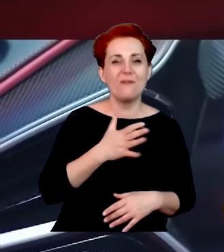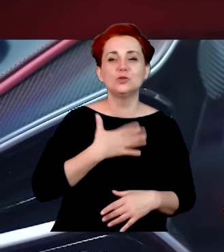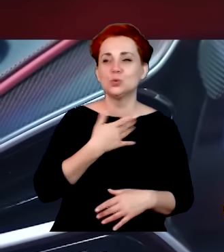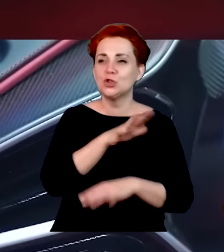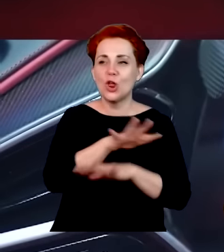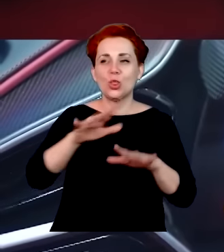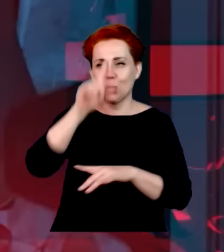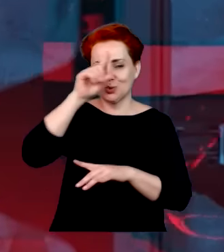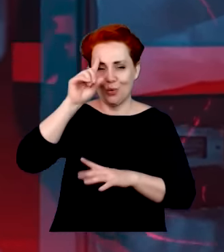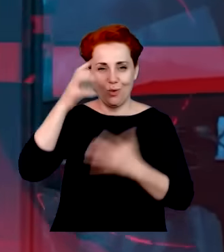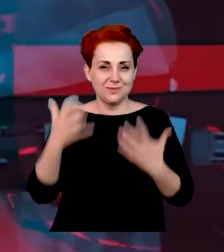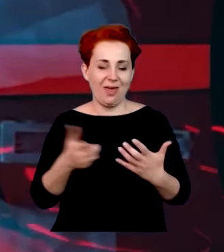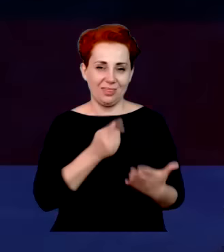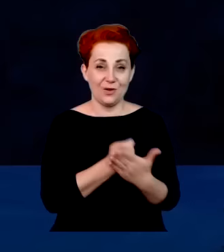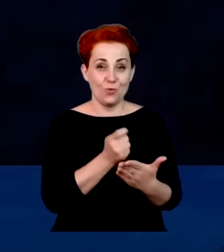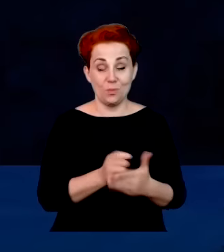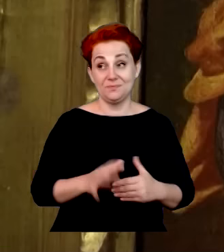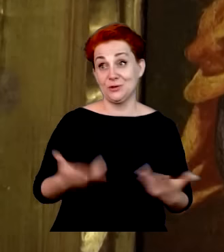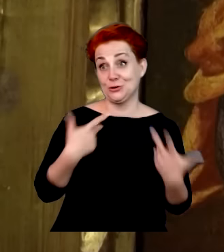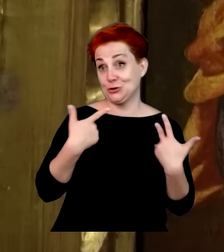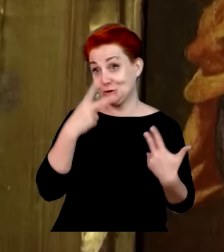Pożyjemy, zobaczymy.